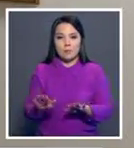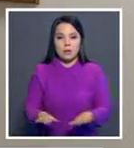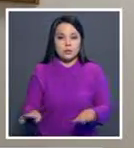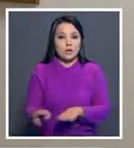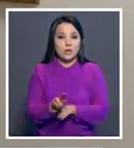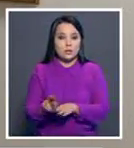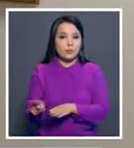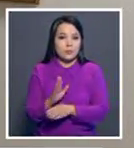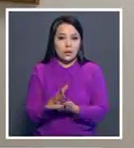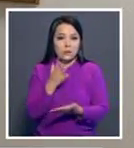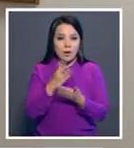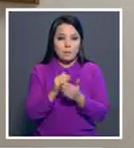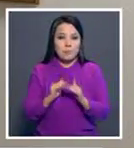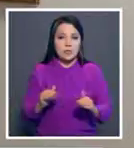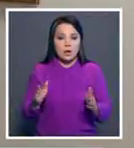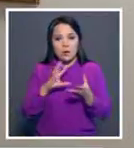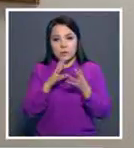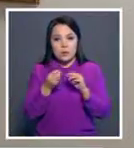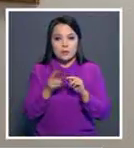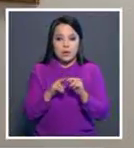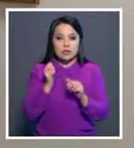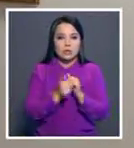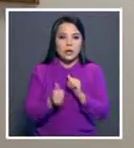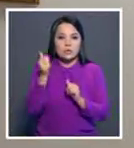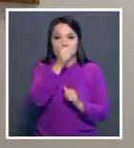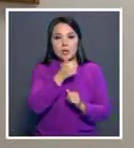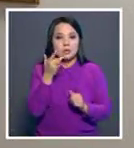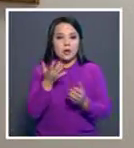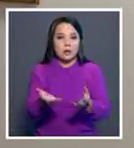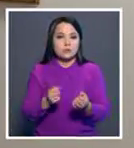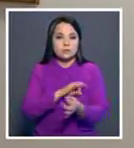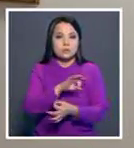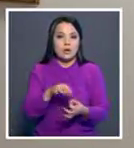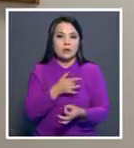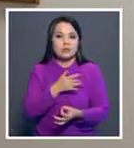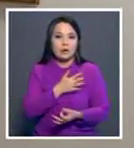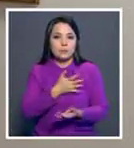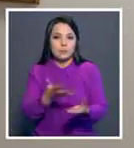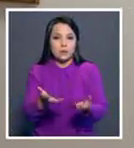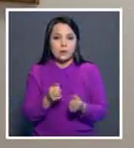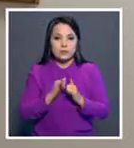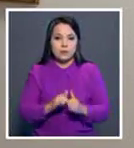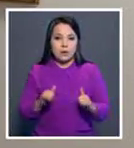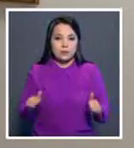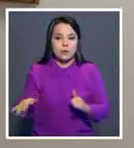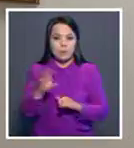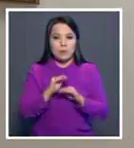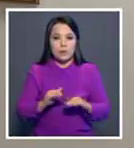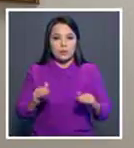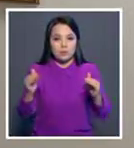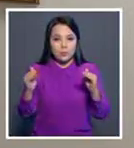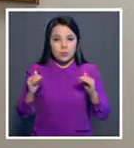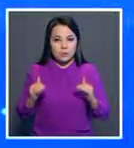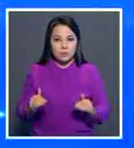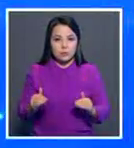Және олардың қатарындағы балалардың санында жылдан жылға асырап алушы отбасылардың саны көбейіп, ондағы балалардың саны төмендеуде.